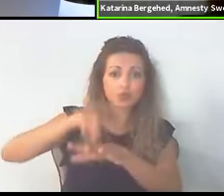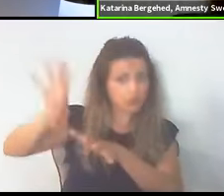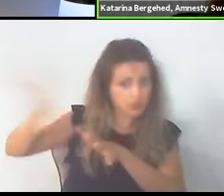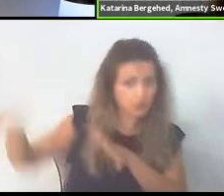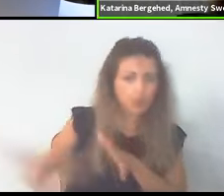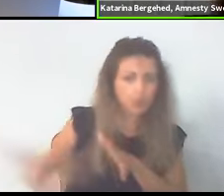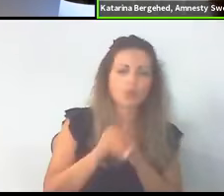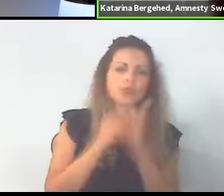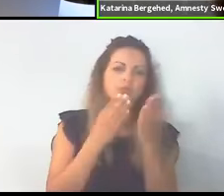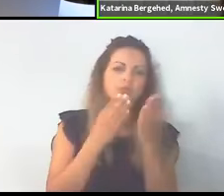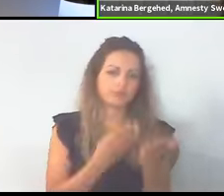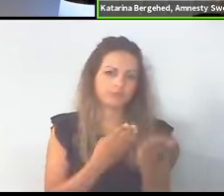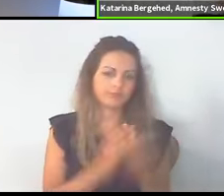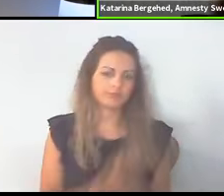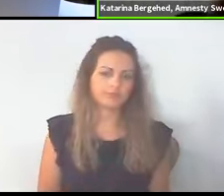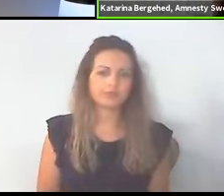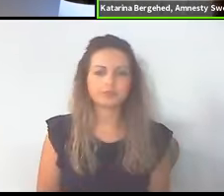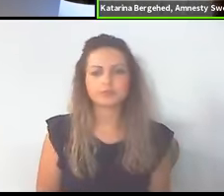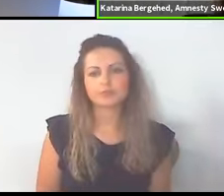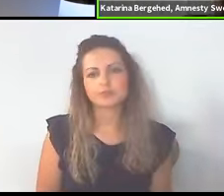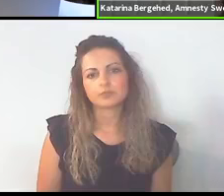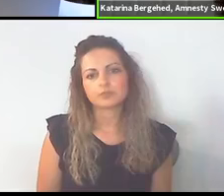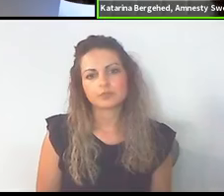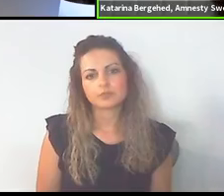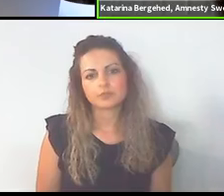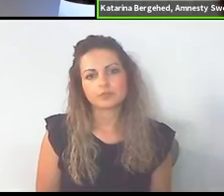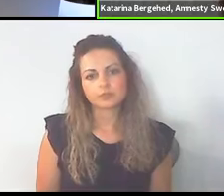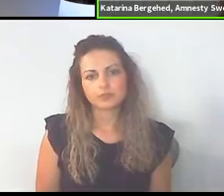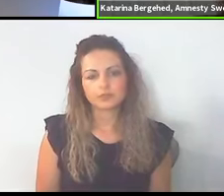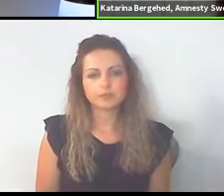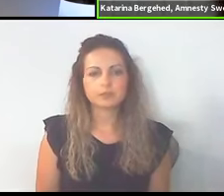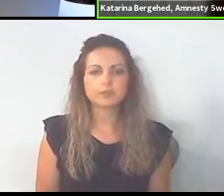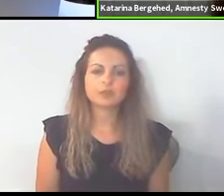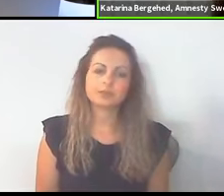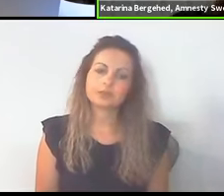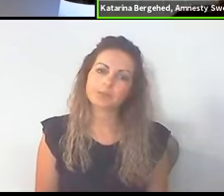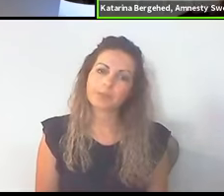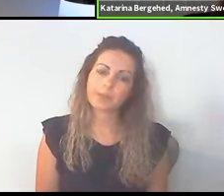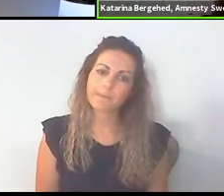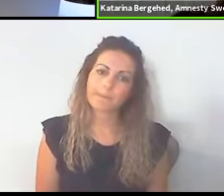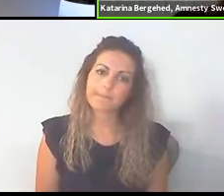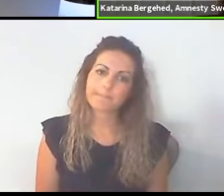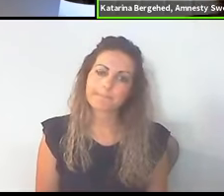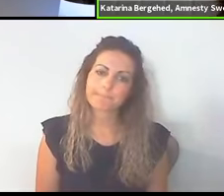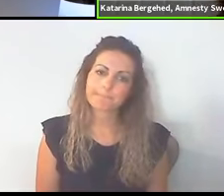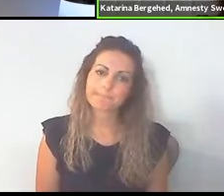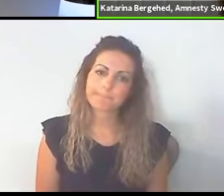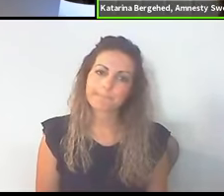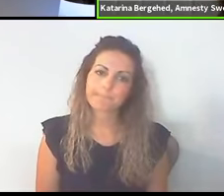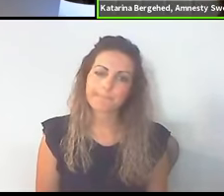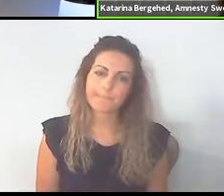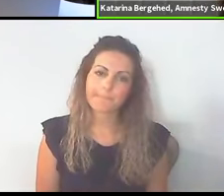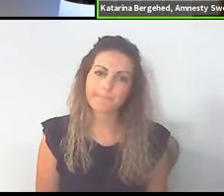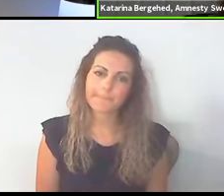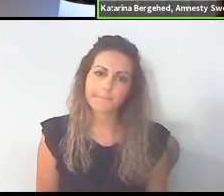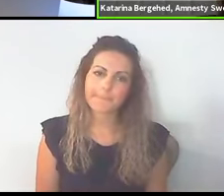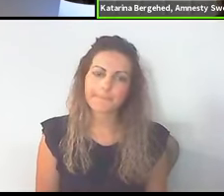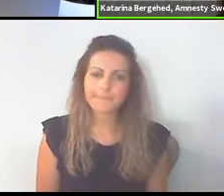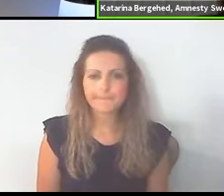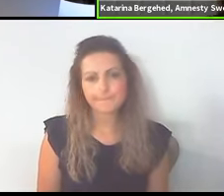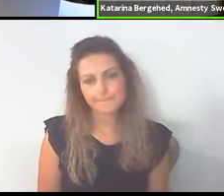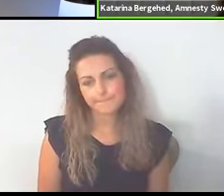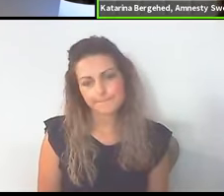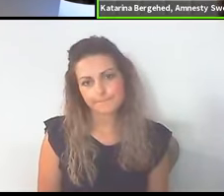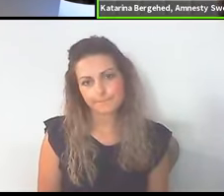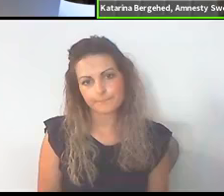We also wrote shadows reports and participated in the review of Sweden